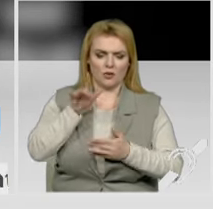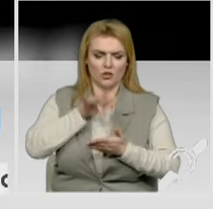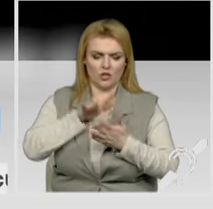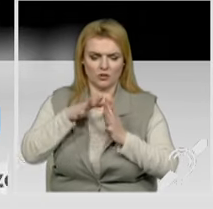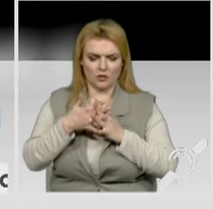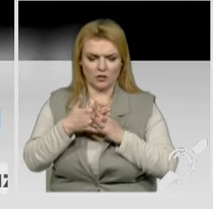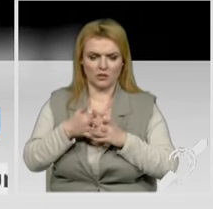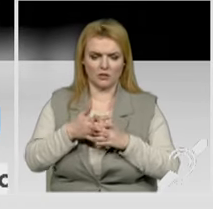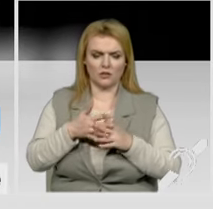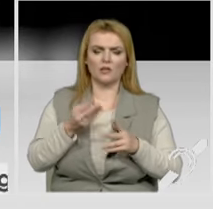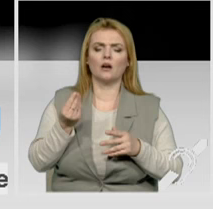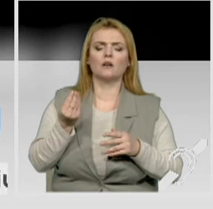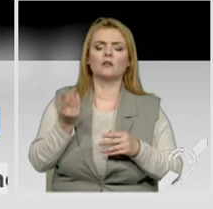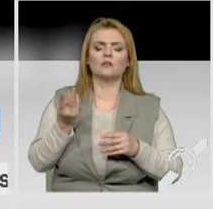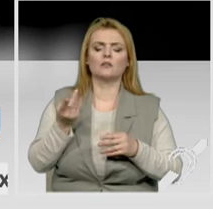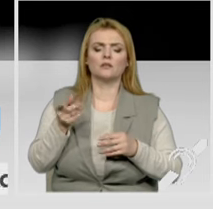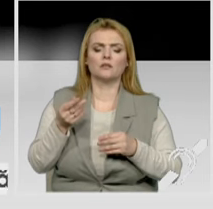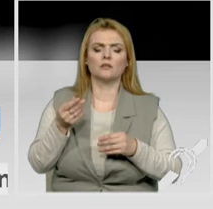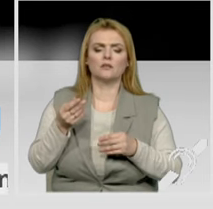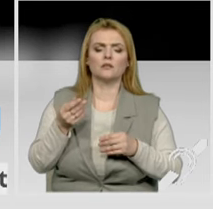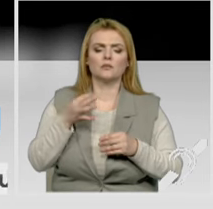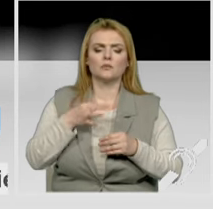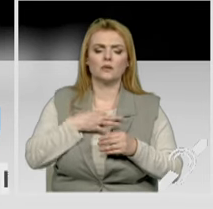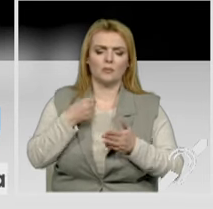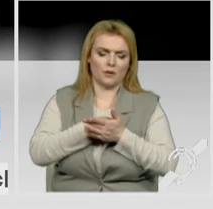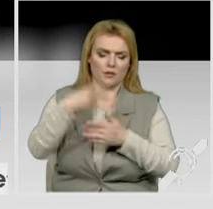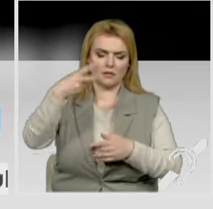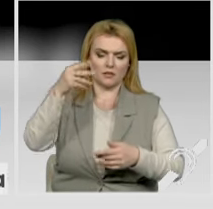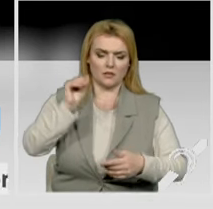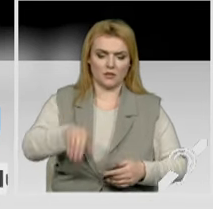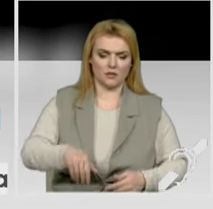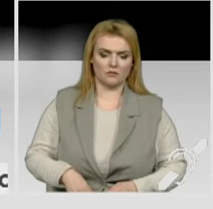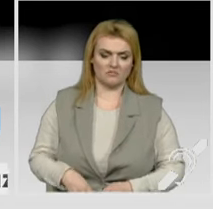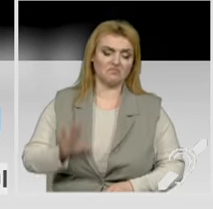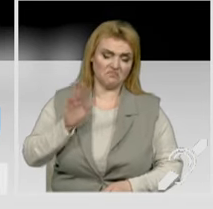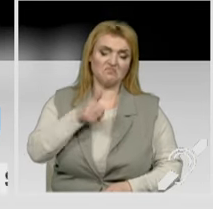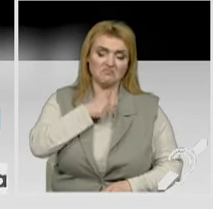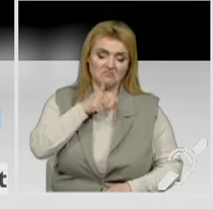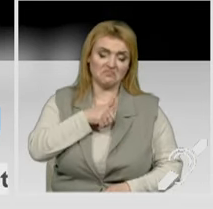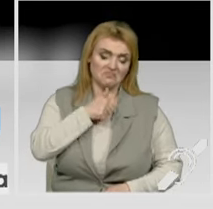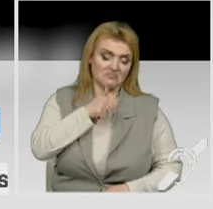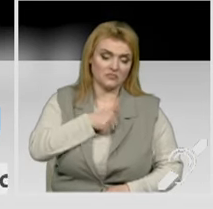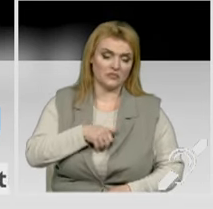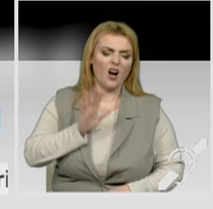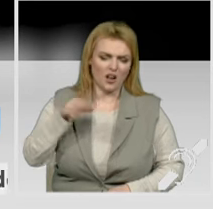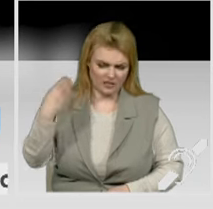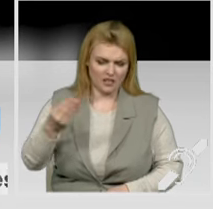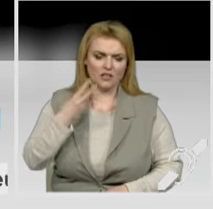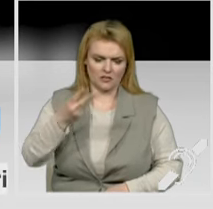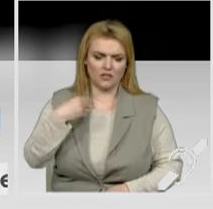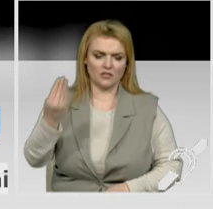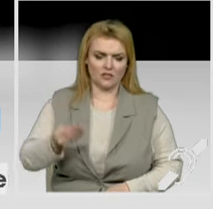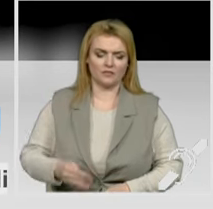satului. Și cât sunt șer? Și aici, spuneți că sunt șer la 20.000. Bine, sunt șer, numai sunt ei. A să vă dă vorbim